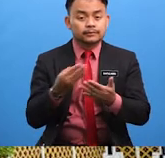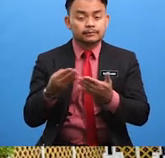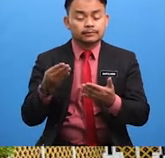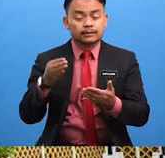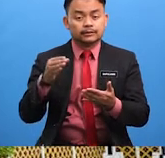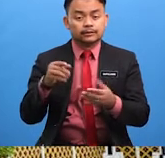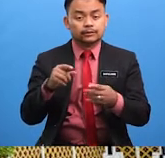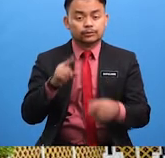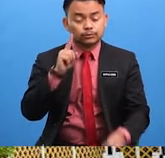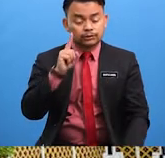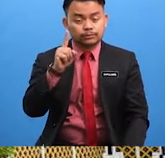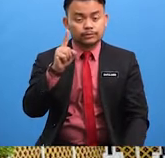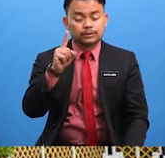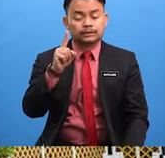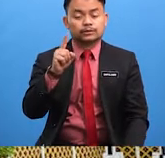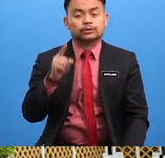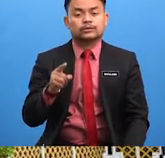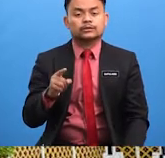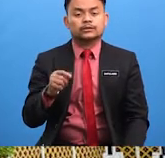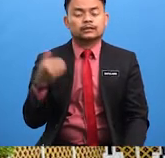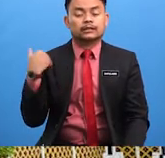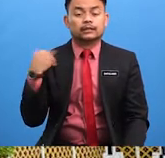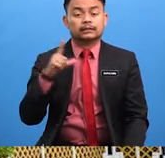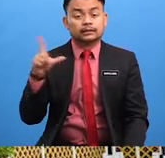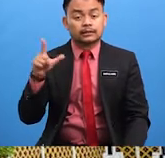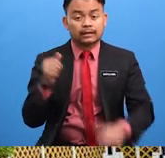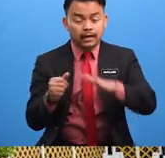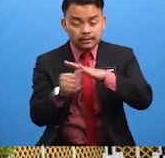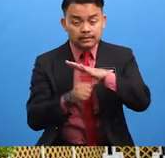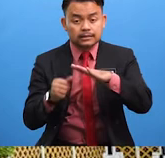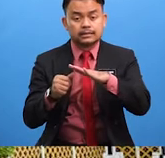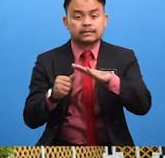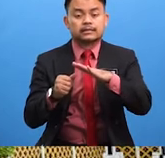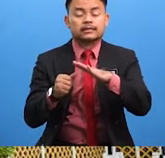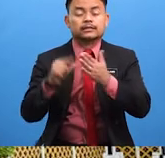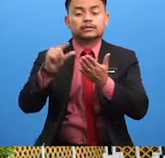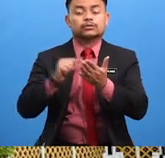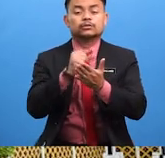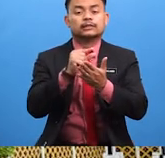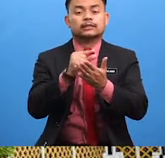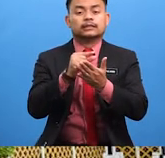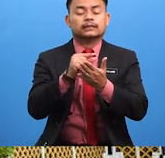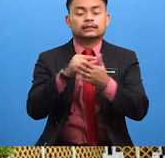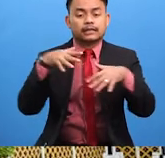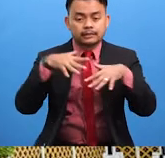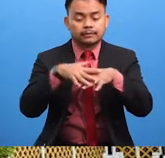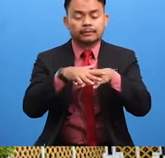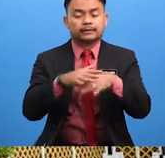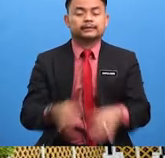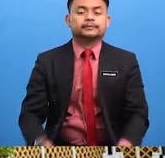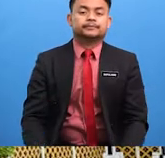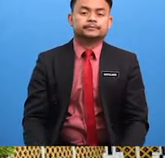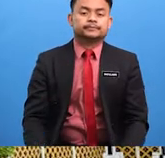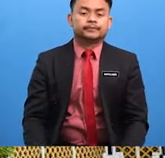kraf tangan anyaman yang telah menjadi usaha tradisi sejak berabad-abad lalu. Bahan-bahan